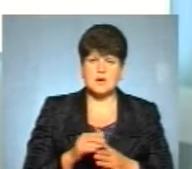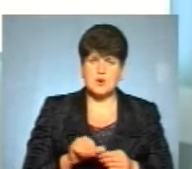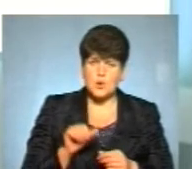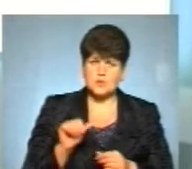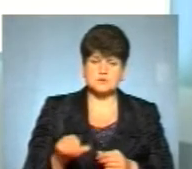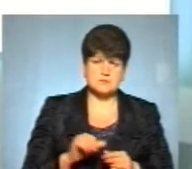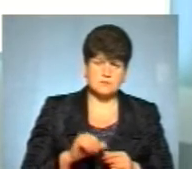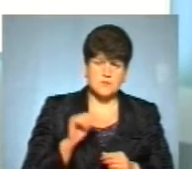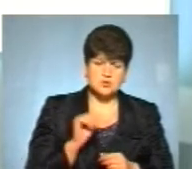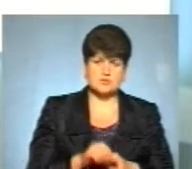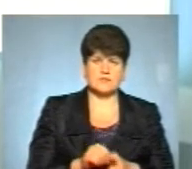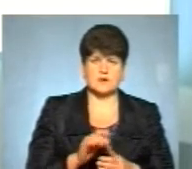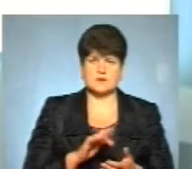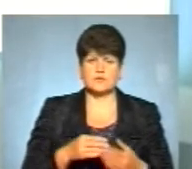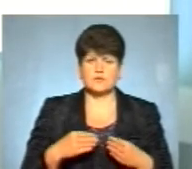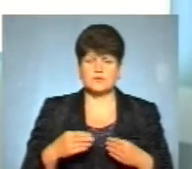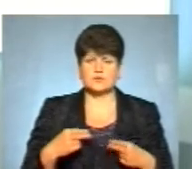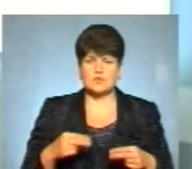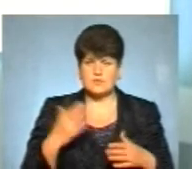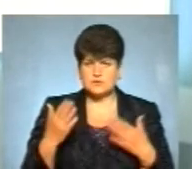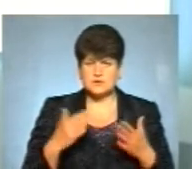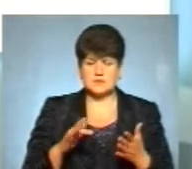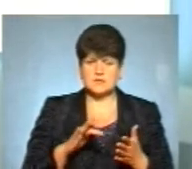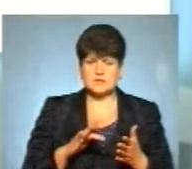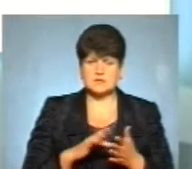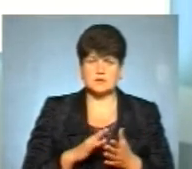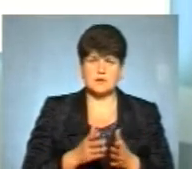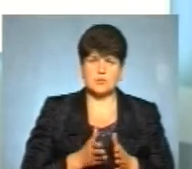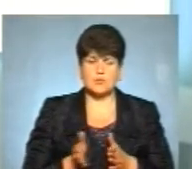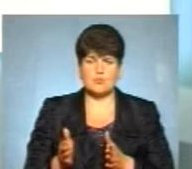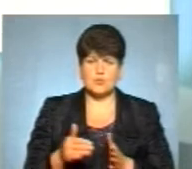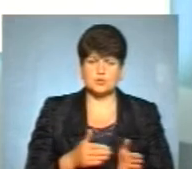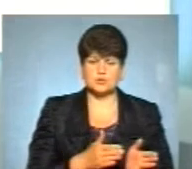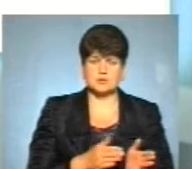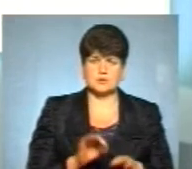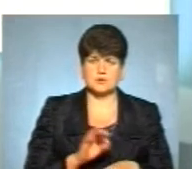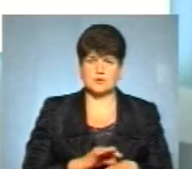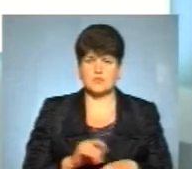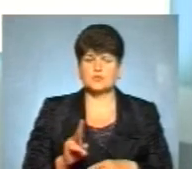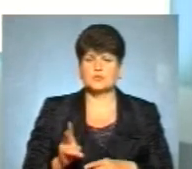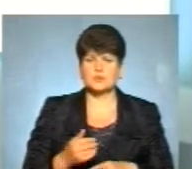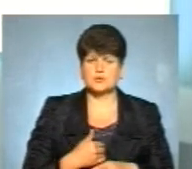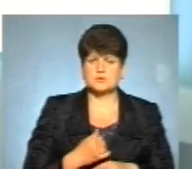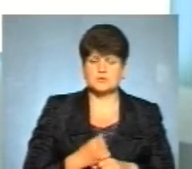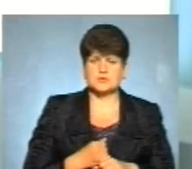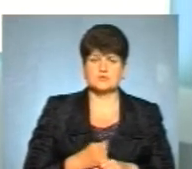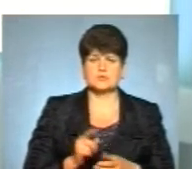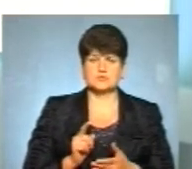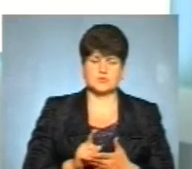чергу в торгово-розважальних центрах, розмежування потоків хворих, тобто кожен розважальний центр, який хоче працювати,